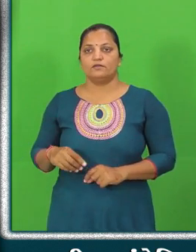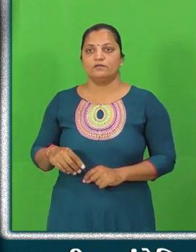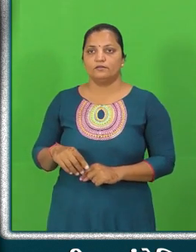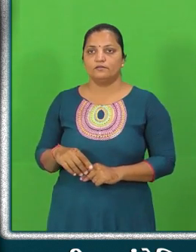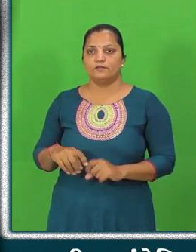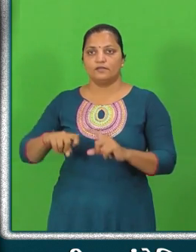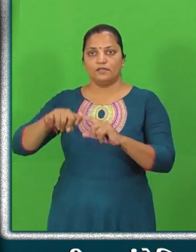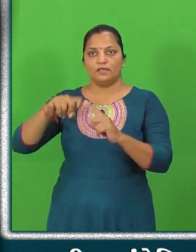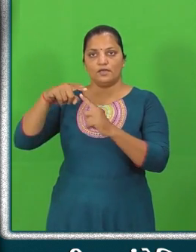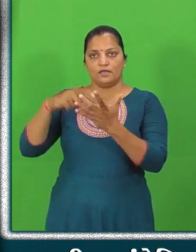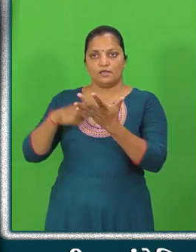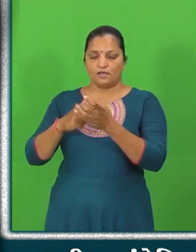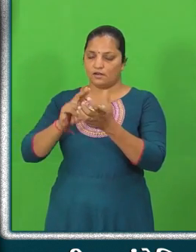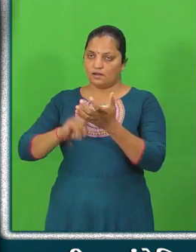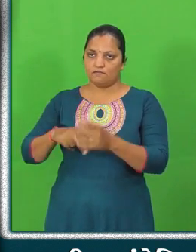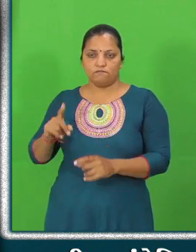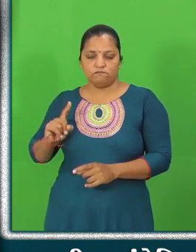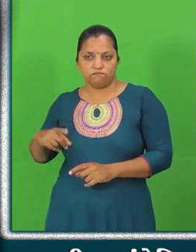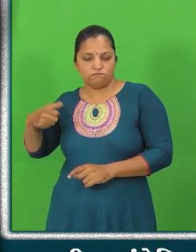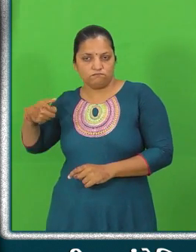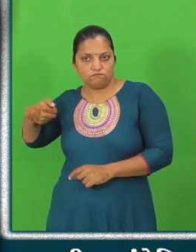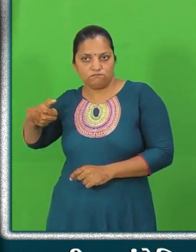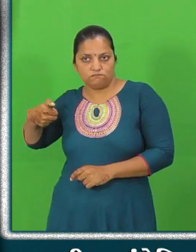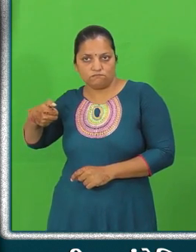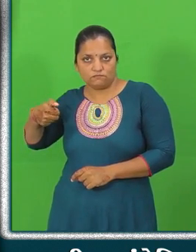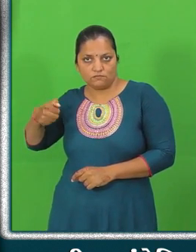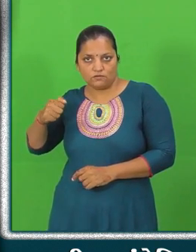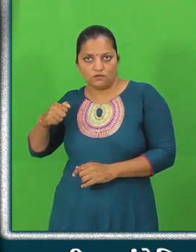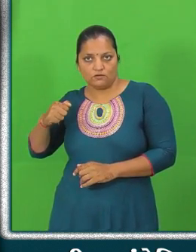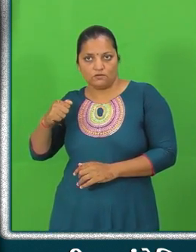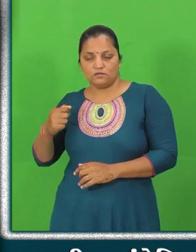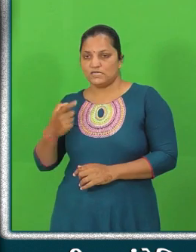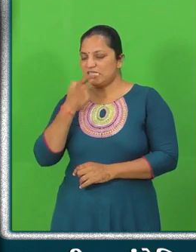છું અને હું અરીસા ઉપર